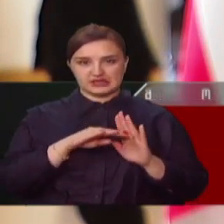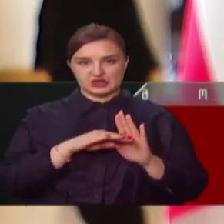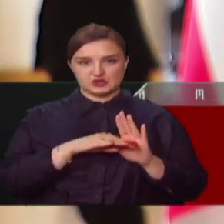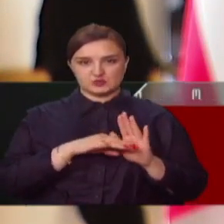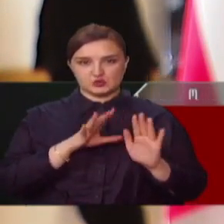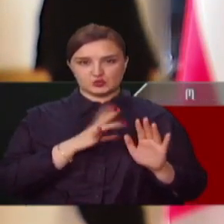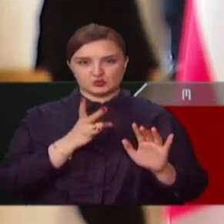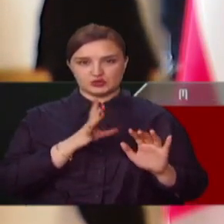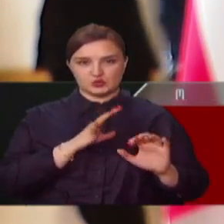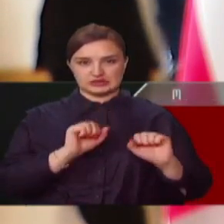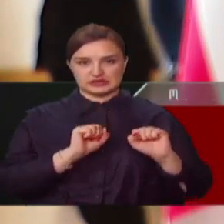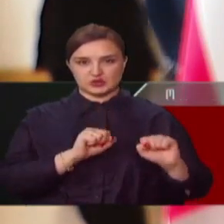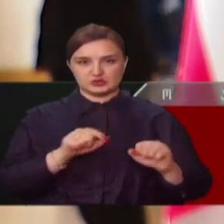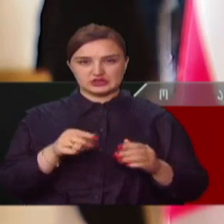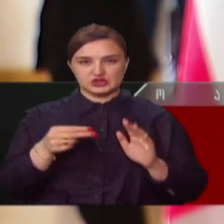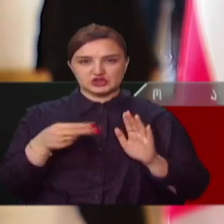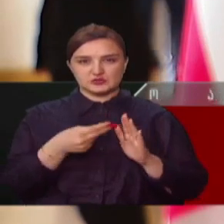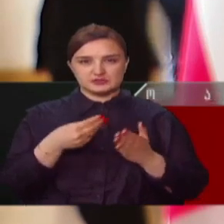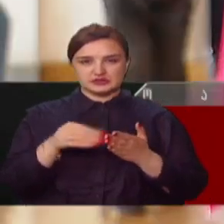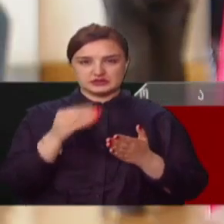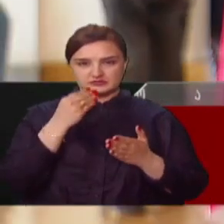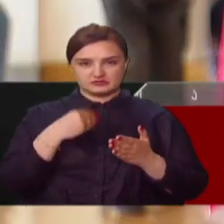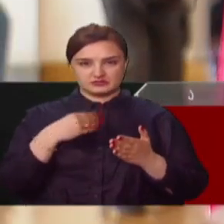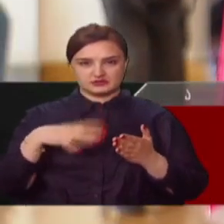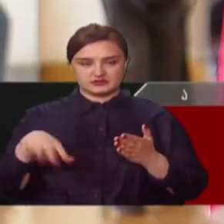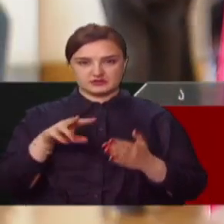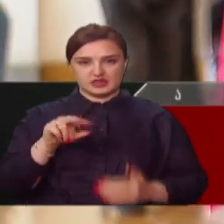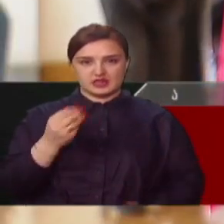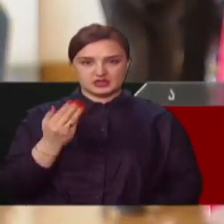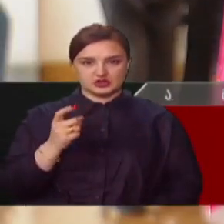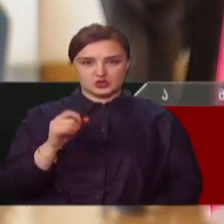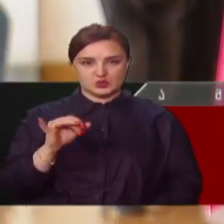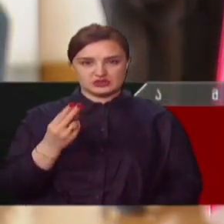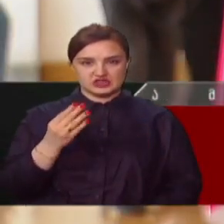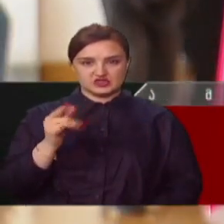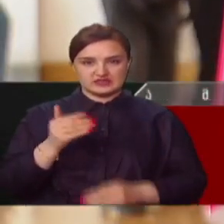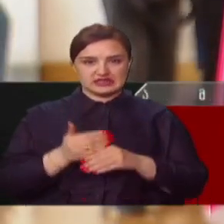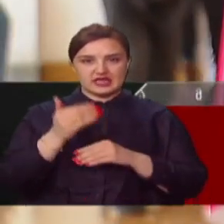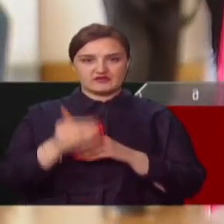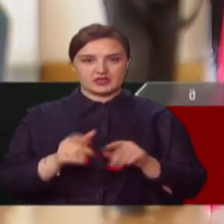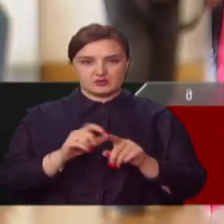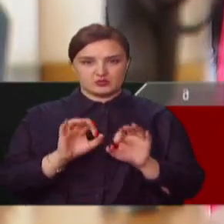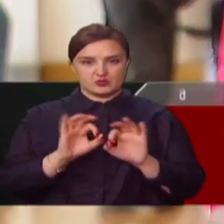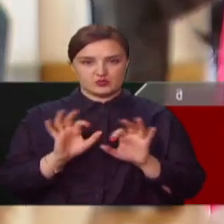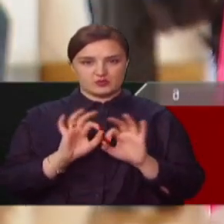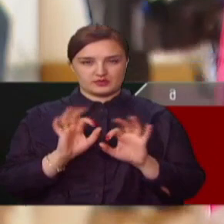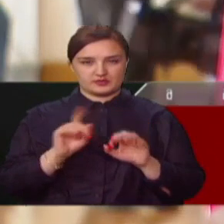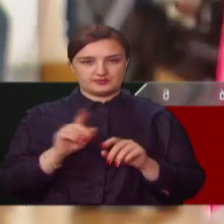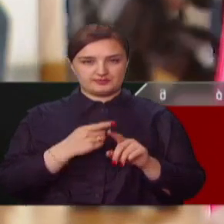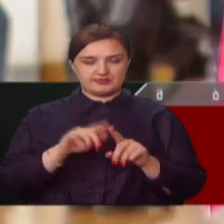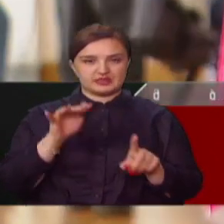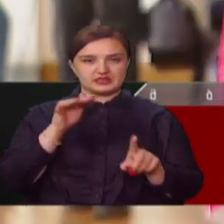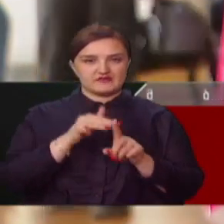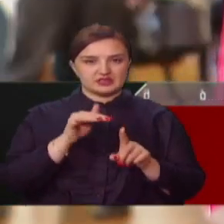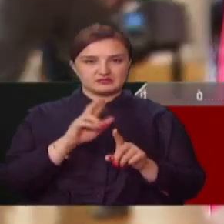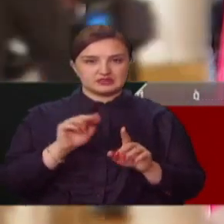რისთვის ყიდულობს საქართველო ამ რაოდენობით. ლაშა ხუციშვილის დაგვიანებული კომენტარი ისიც რადიო თავისუფლებაზე თავდასხმით და